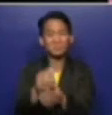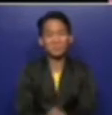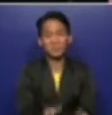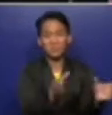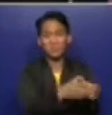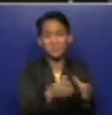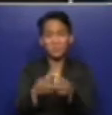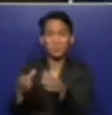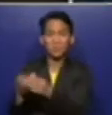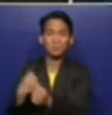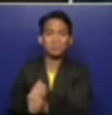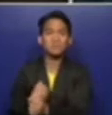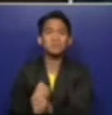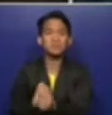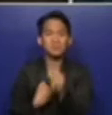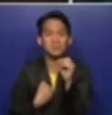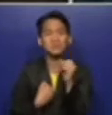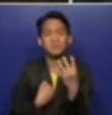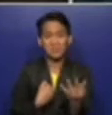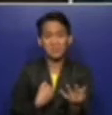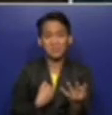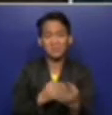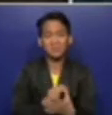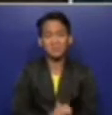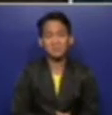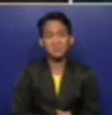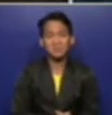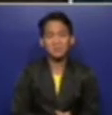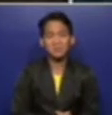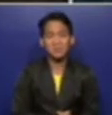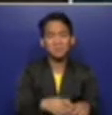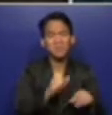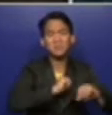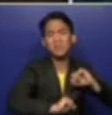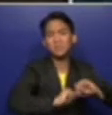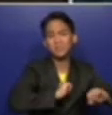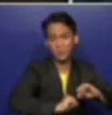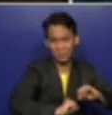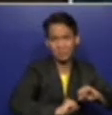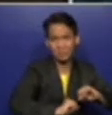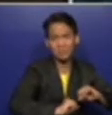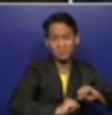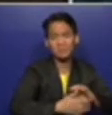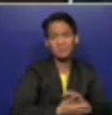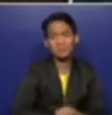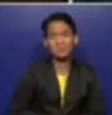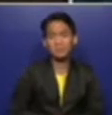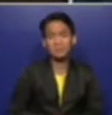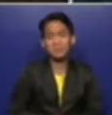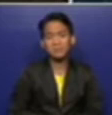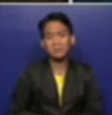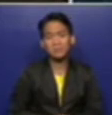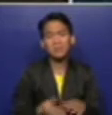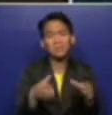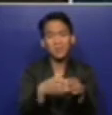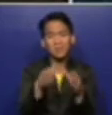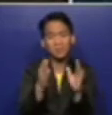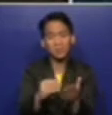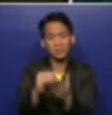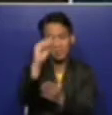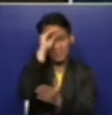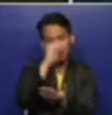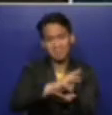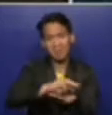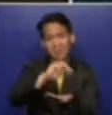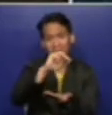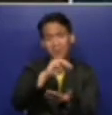ที่1คือเยาวชนปลดแอกกลุ่มที่2คือสนท.คือสหภาพนักเรียนนิสิตนักศึกษาแห่งประเทศไทย